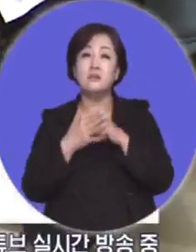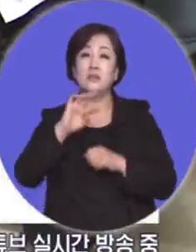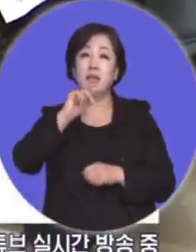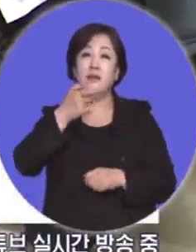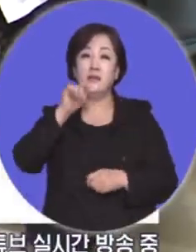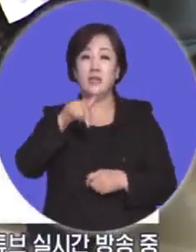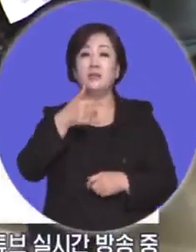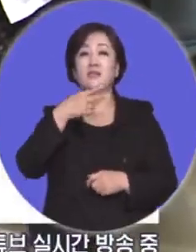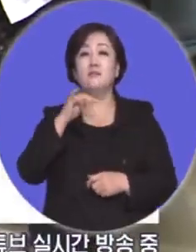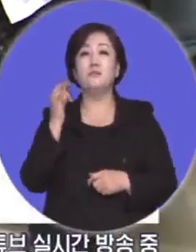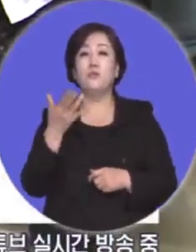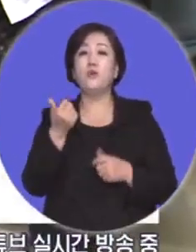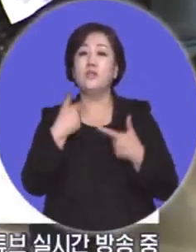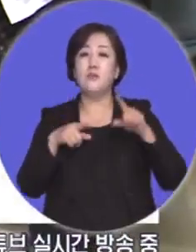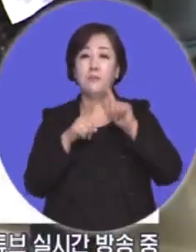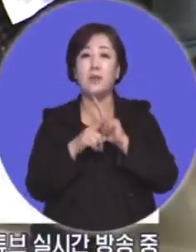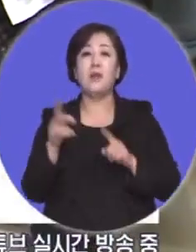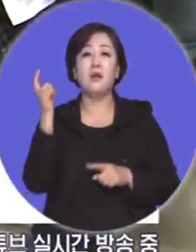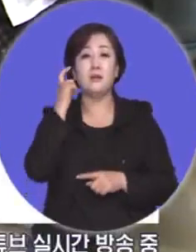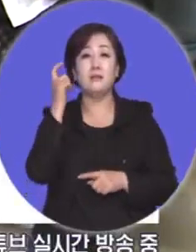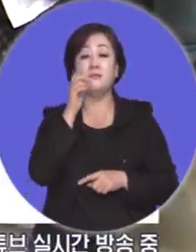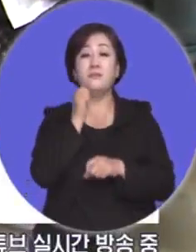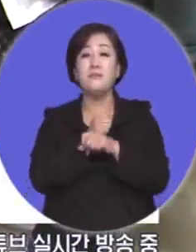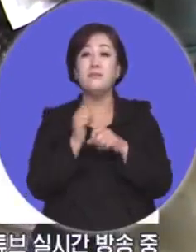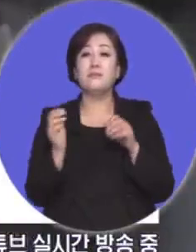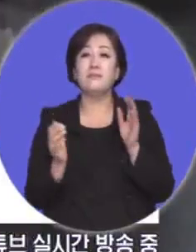소리가 가득 메웁니다.